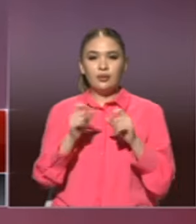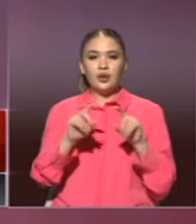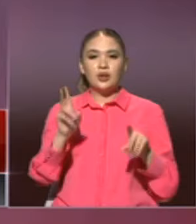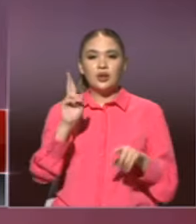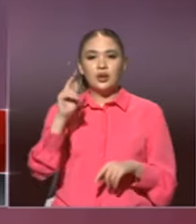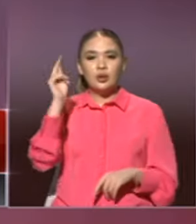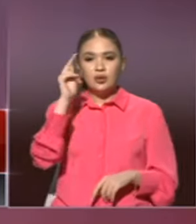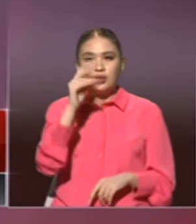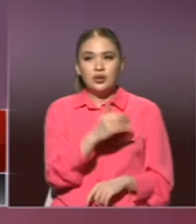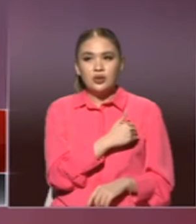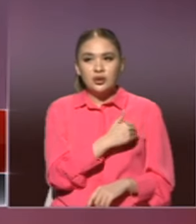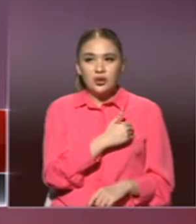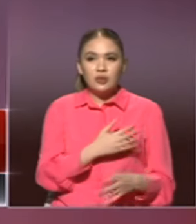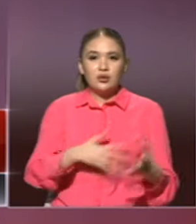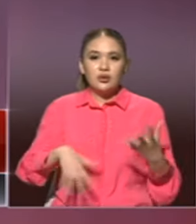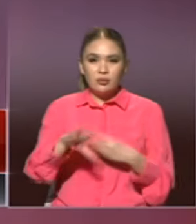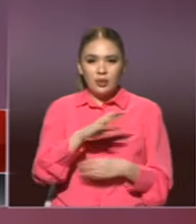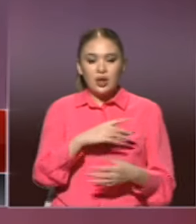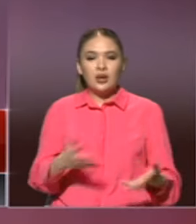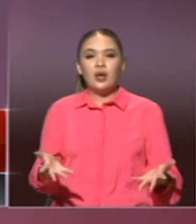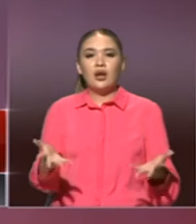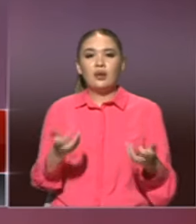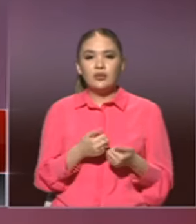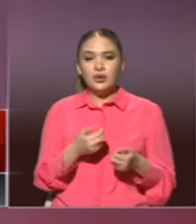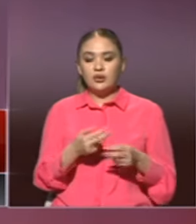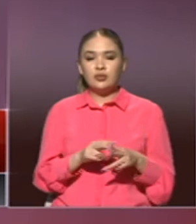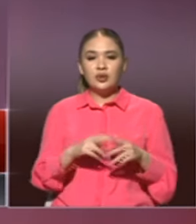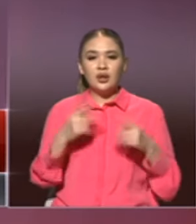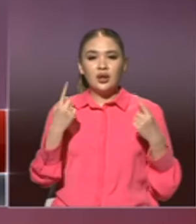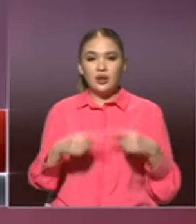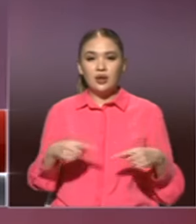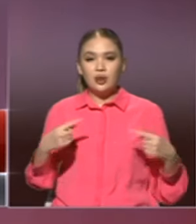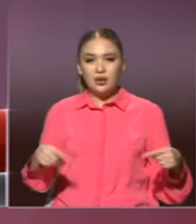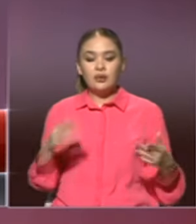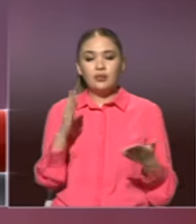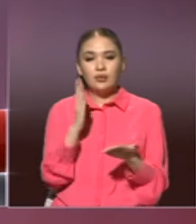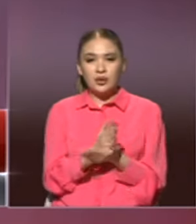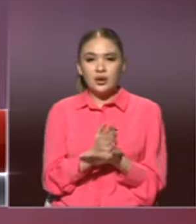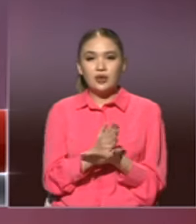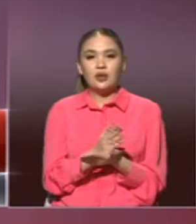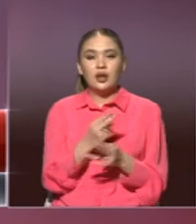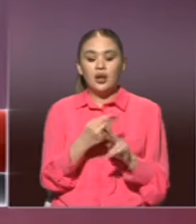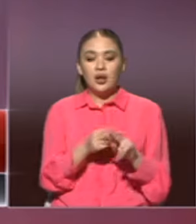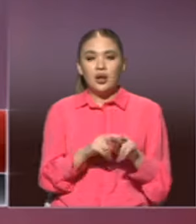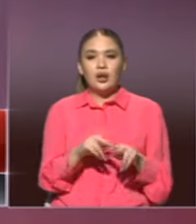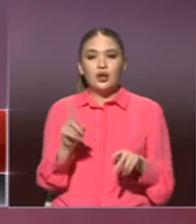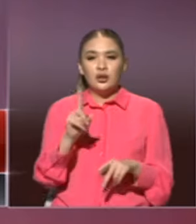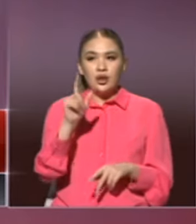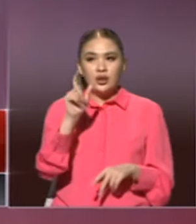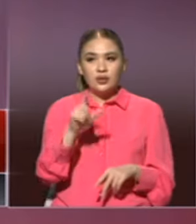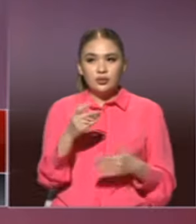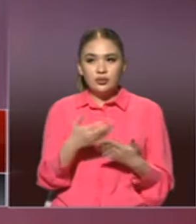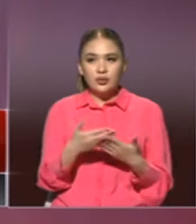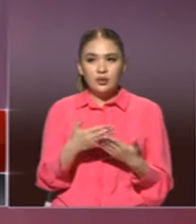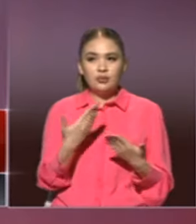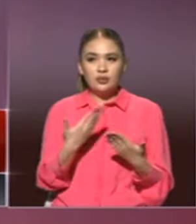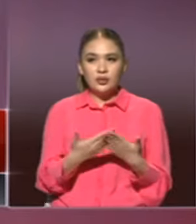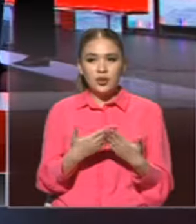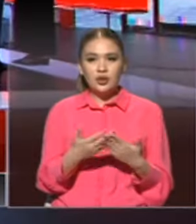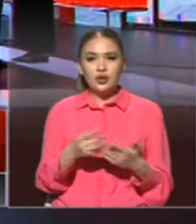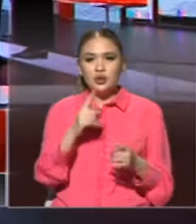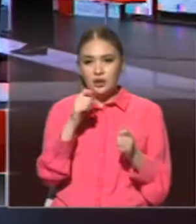келеді, біз оның бәрін қабылдай береміз біз. Айырмашылығы ең бірінші осыдан. Яғни ол кісілерде, мысалға жақын